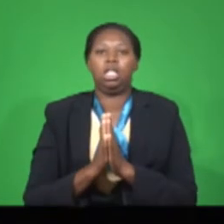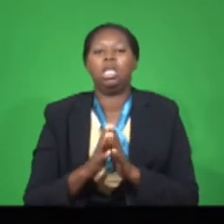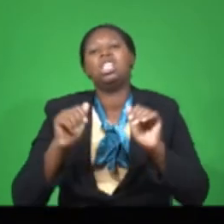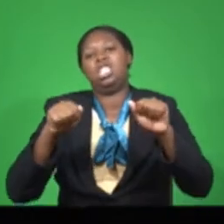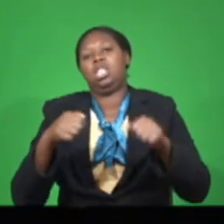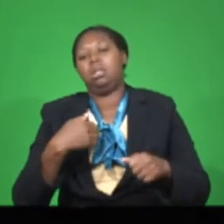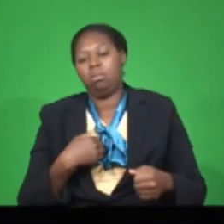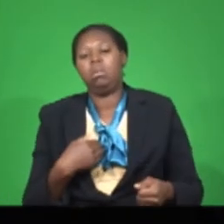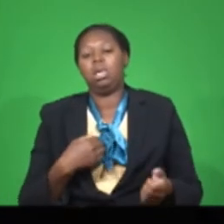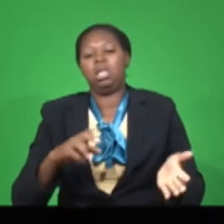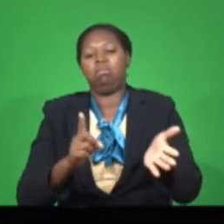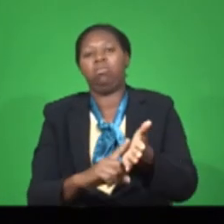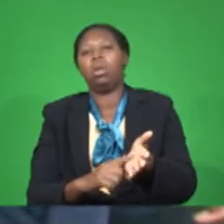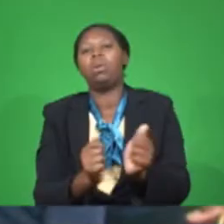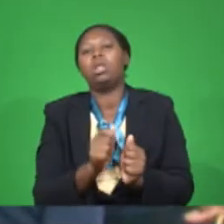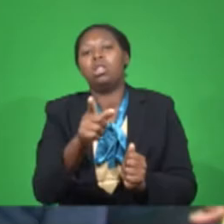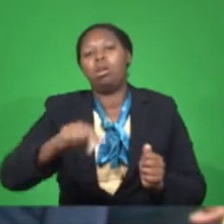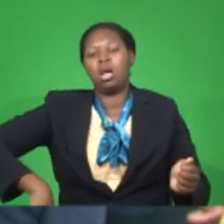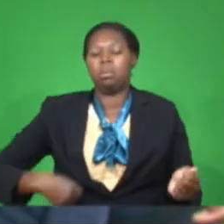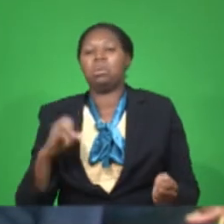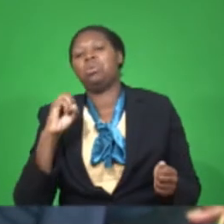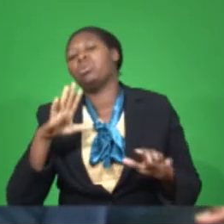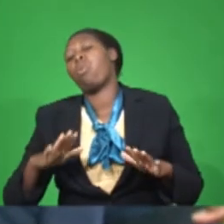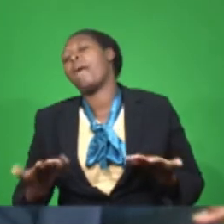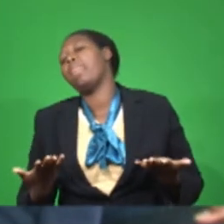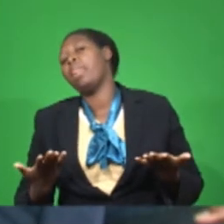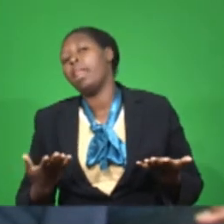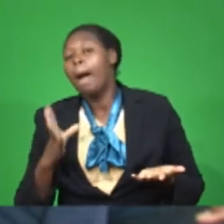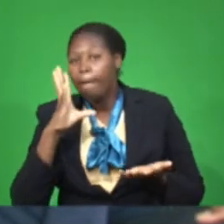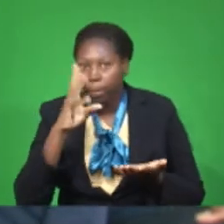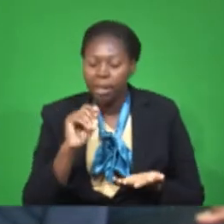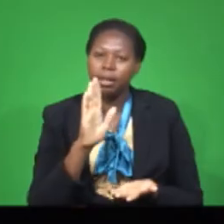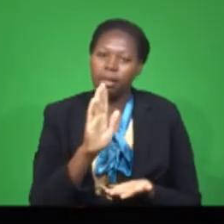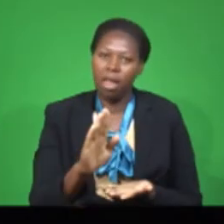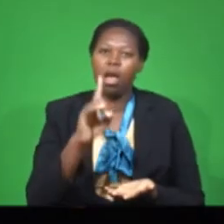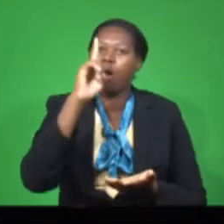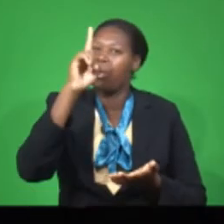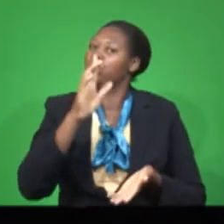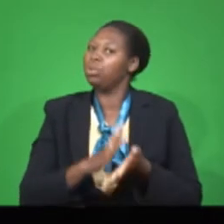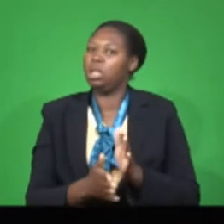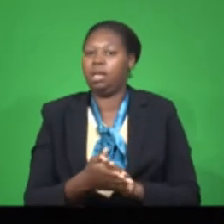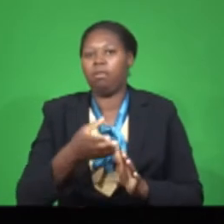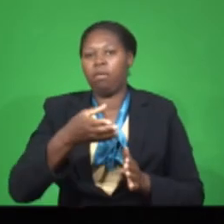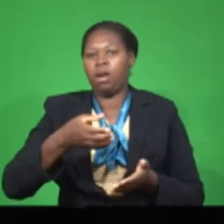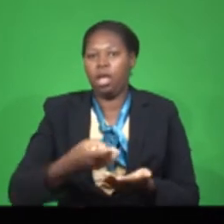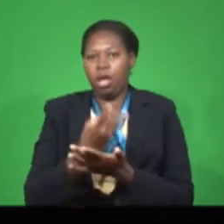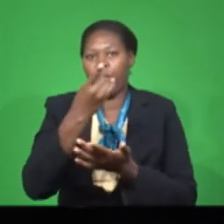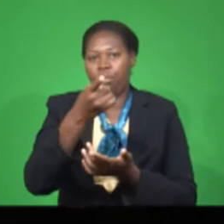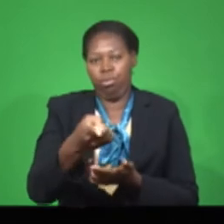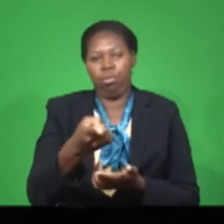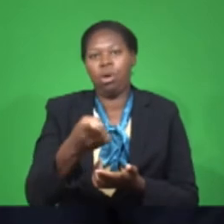Saka pakadare papo zvizere hapazobatsiri hapazobatsiri kana uripo kana uripo kana wanga uchirara na